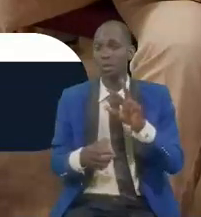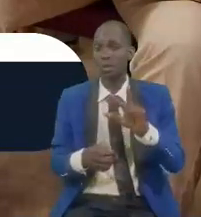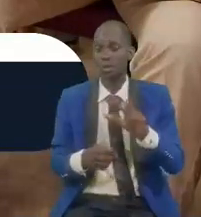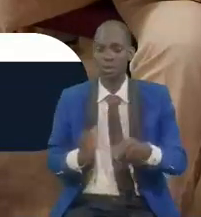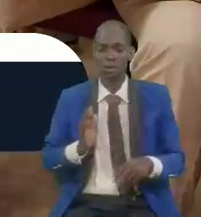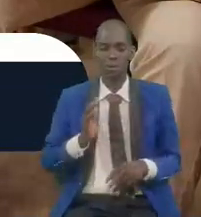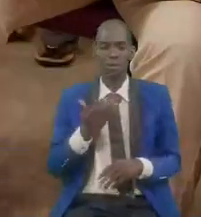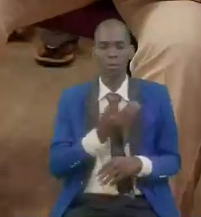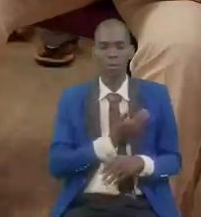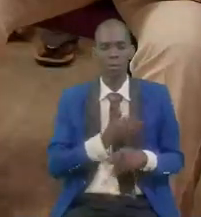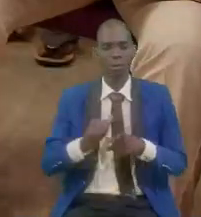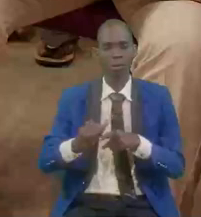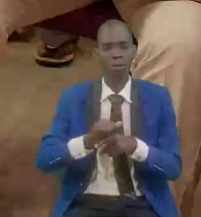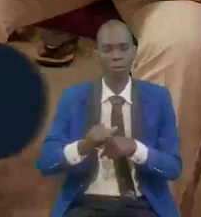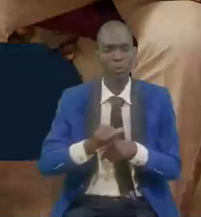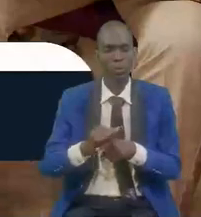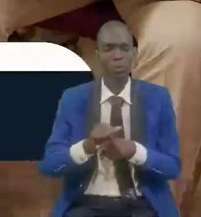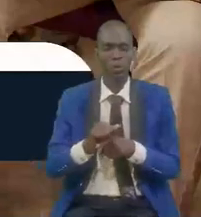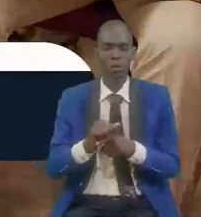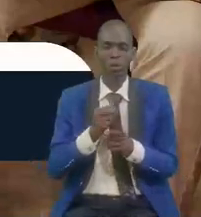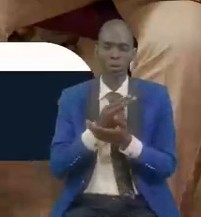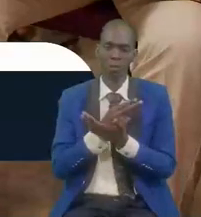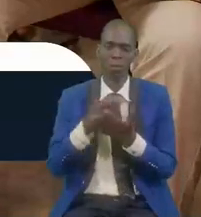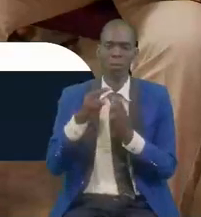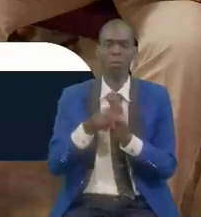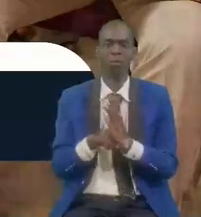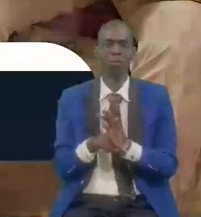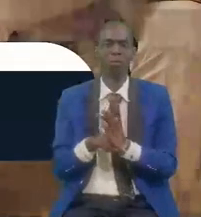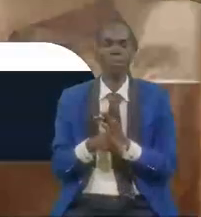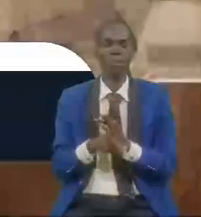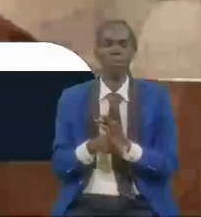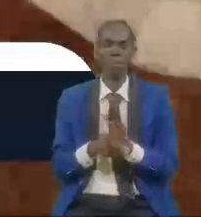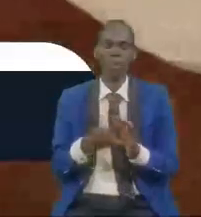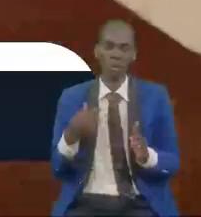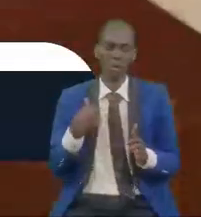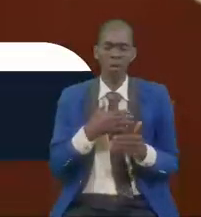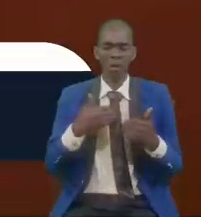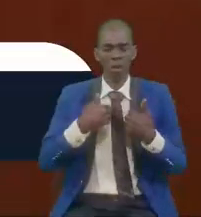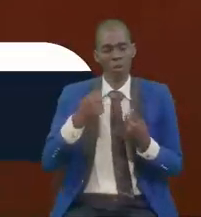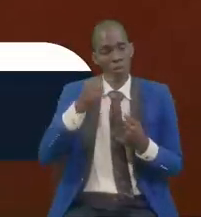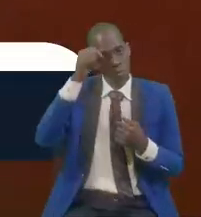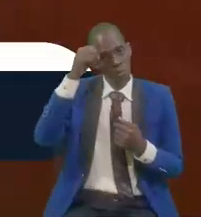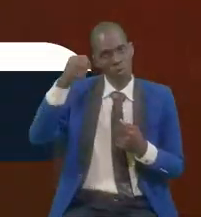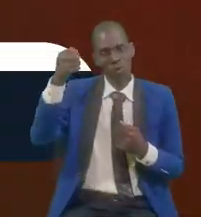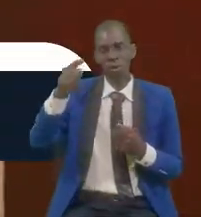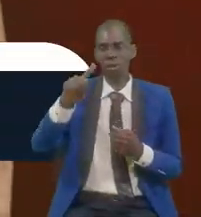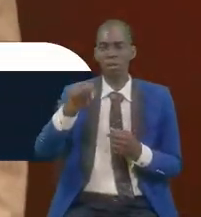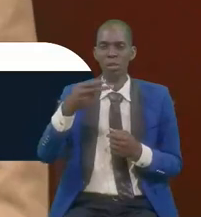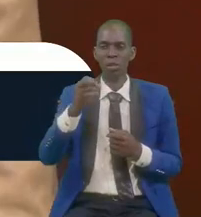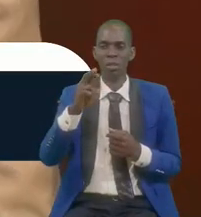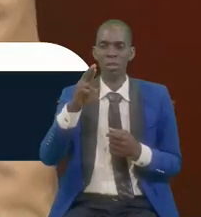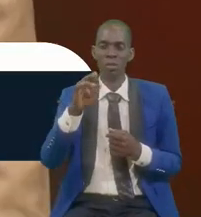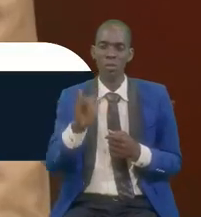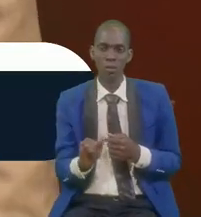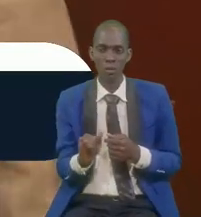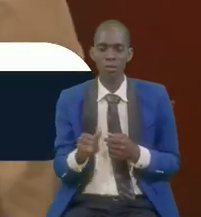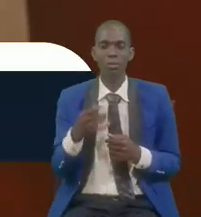3, notre piété pratique. Il y a la piété